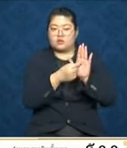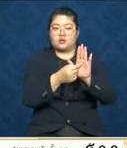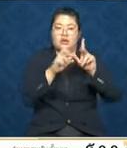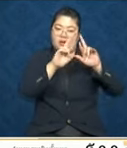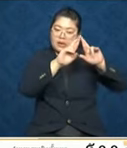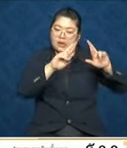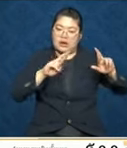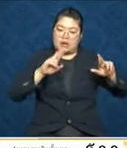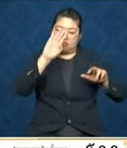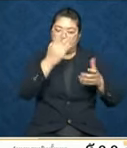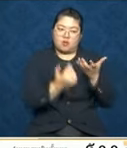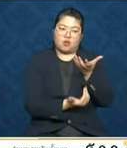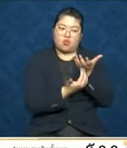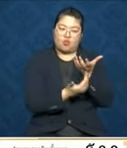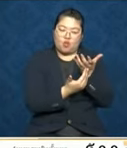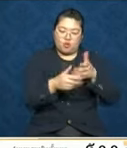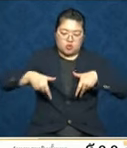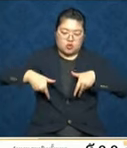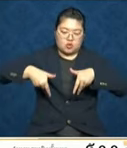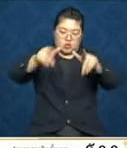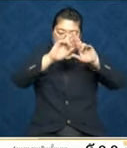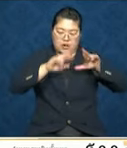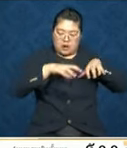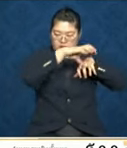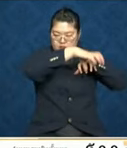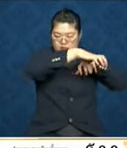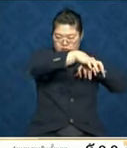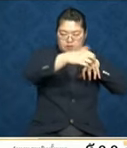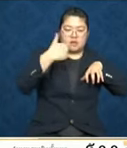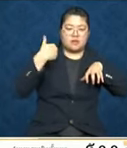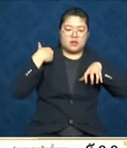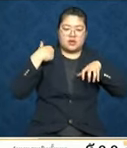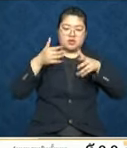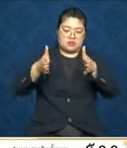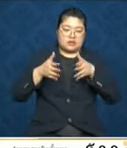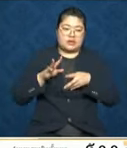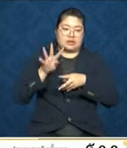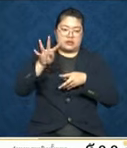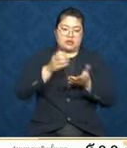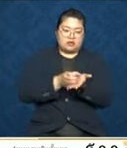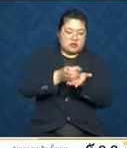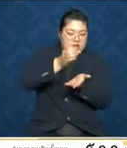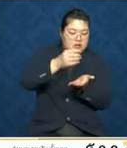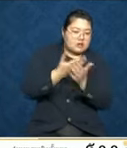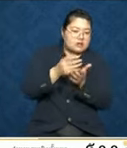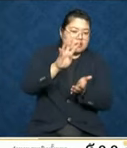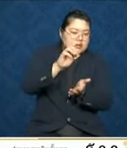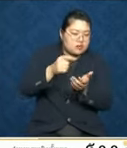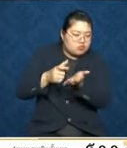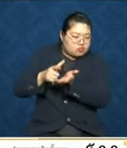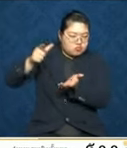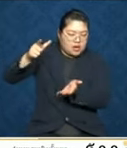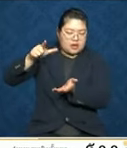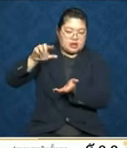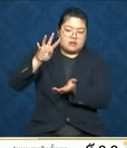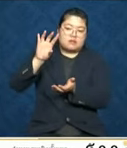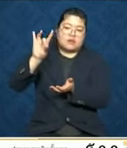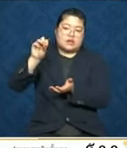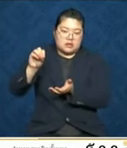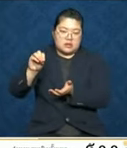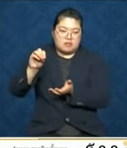ขายน้ำกระท่อมบนทางเท้าบริเวณถนนพุทธมณฑลสาย4โดยจำหน่ายในราคาขวดเล็ก40 ขวดใหญ่80บาท